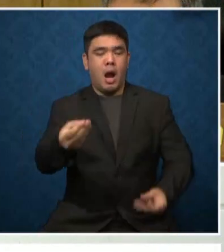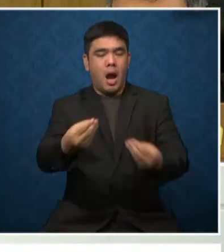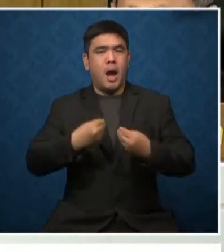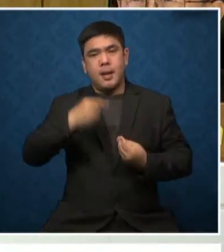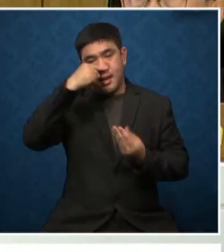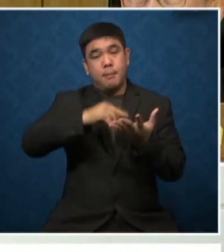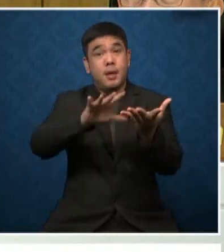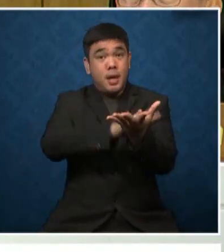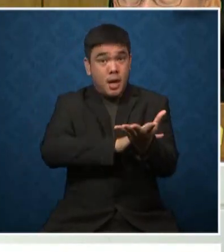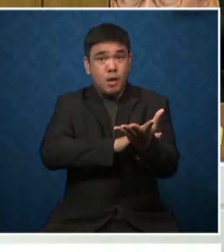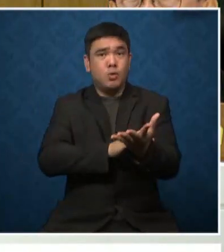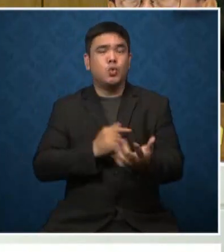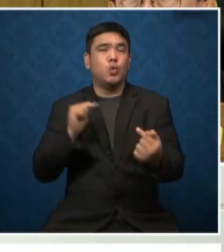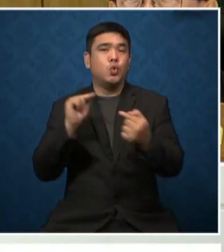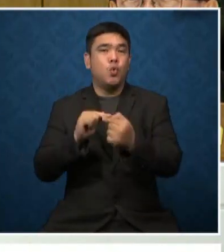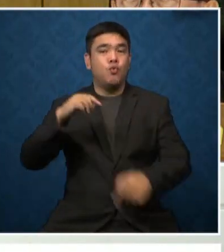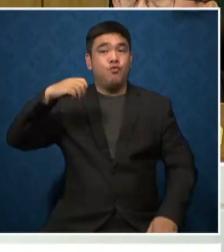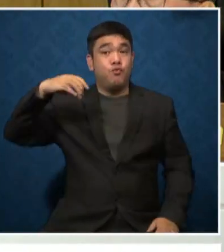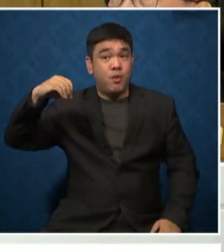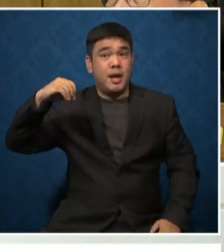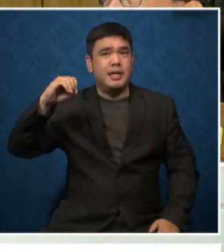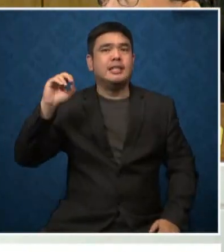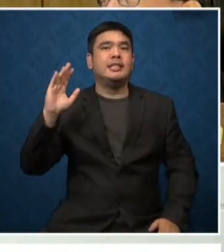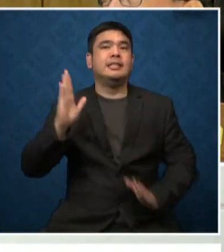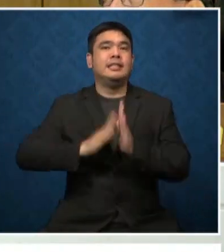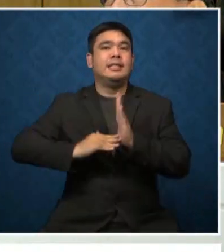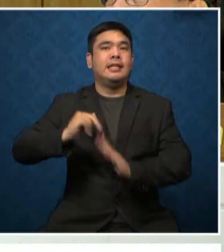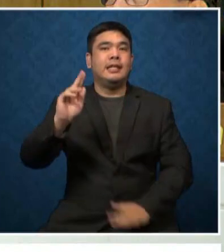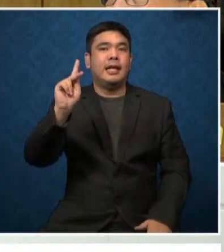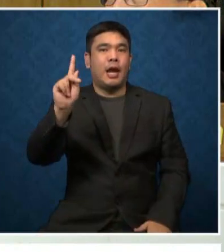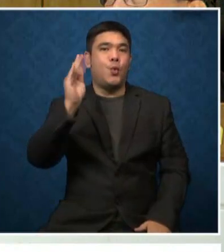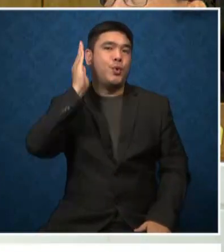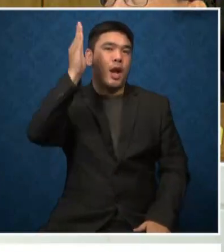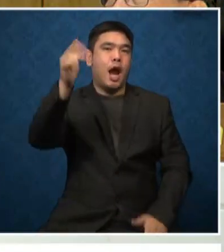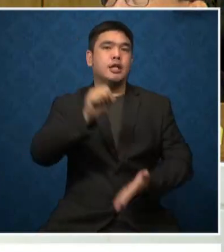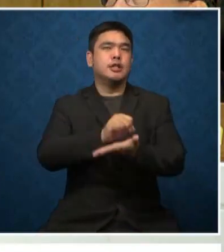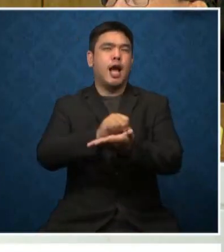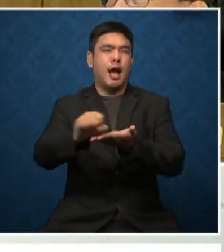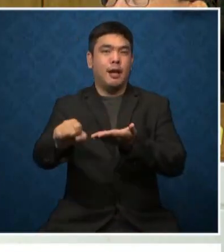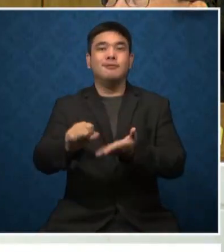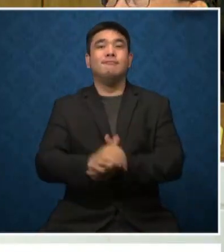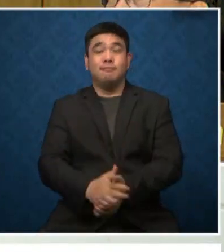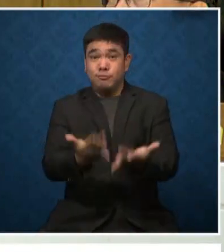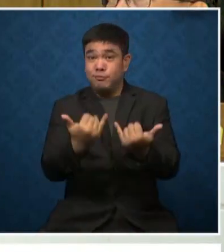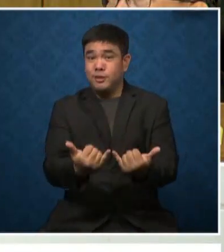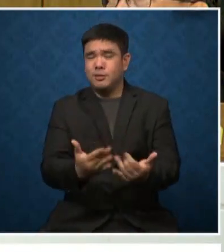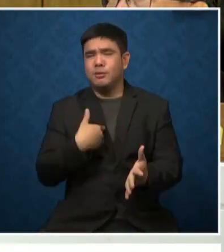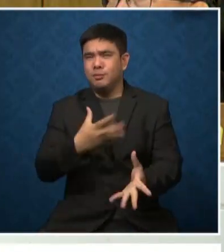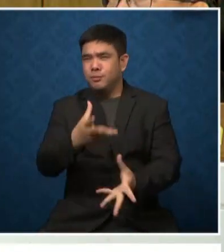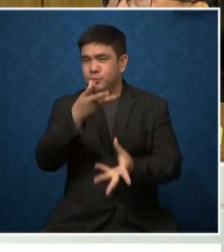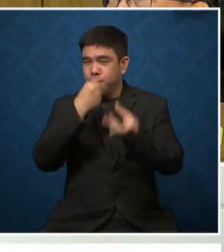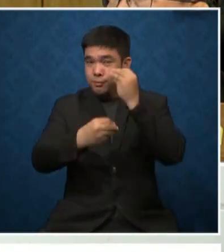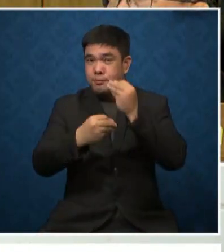จะสู่นะครับพลังงานสีเขียวนะครับในอนาคตต่อไปนะครับและจะศึกษาเพิ่มขึ้นต่อ